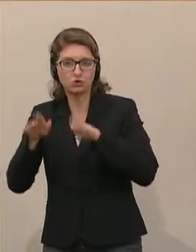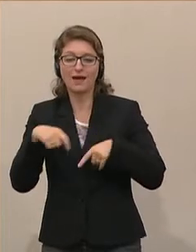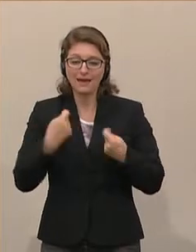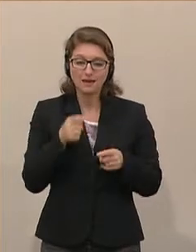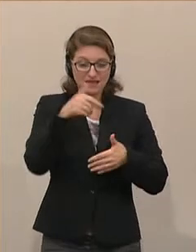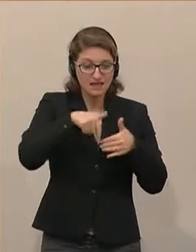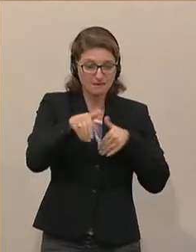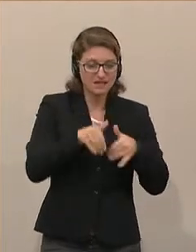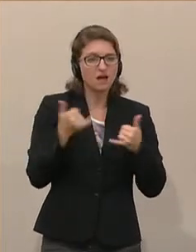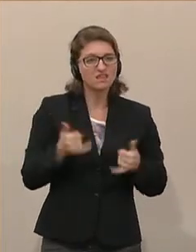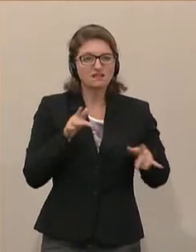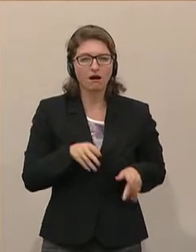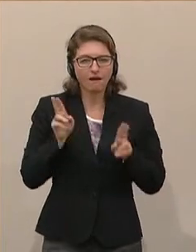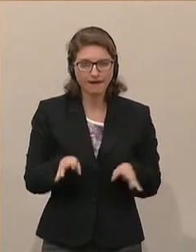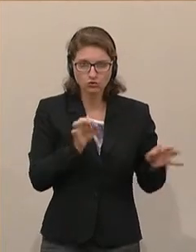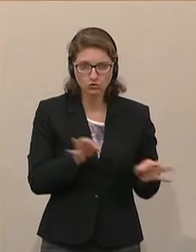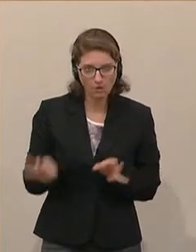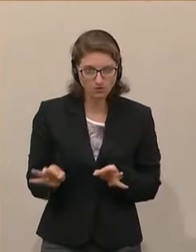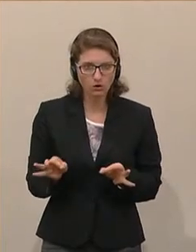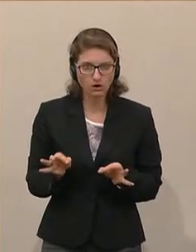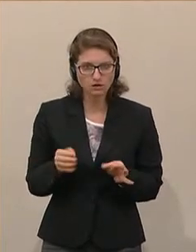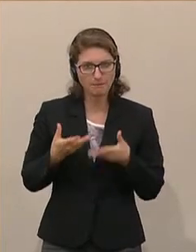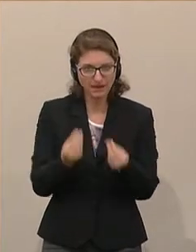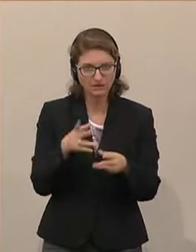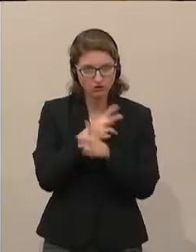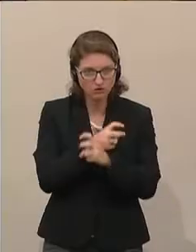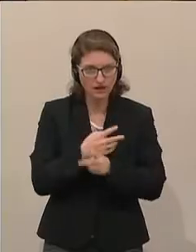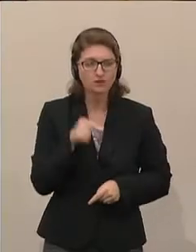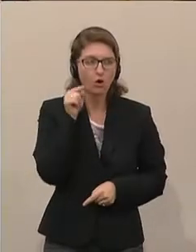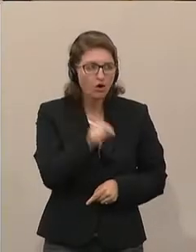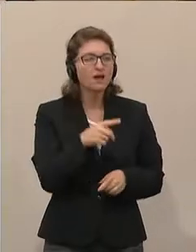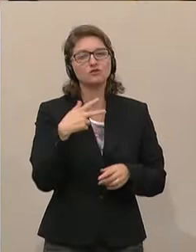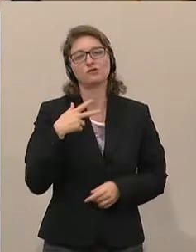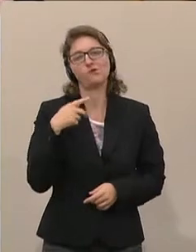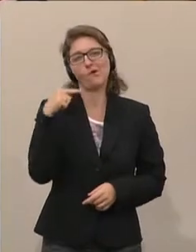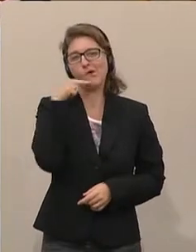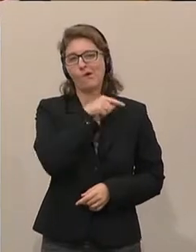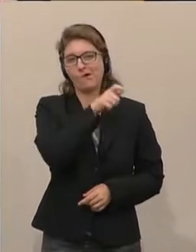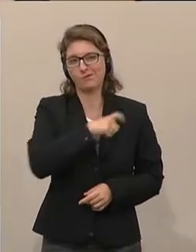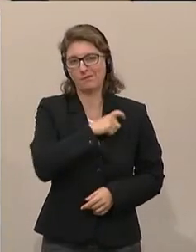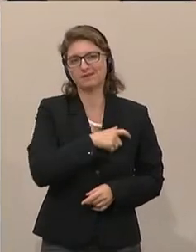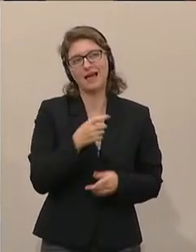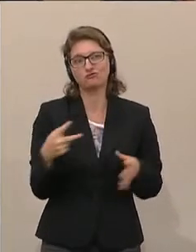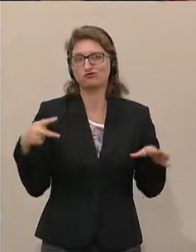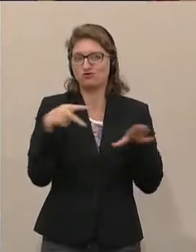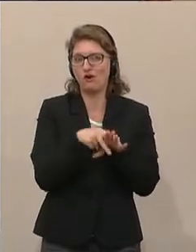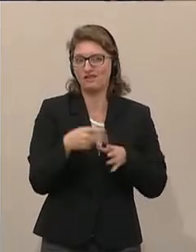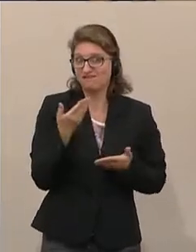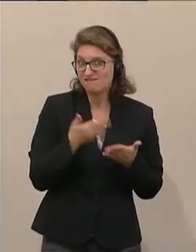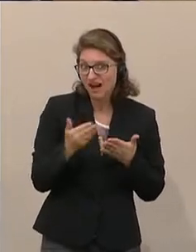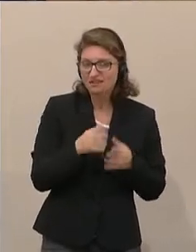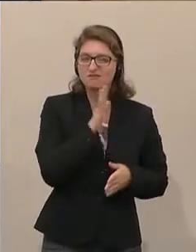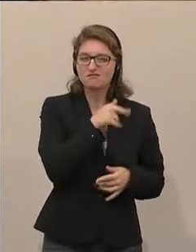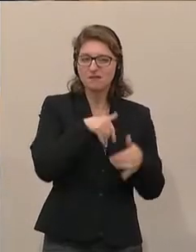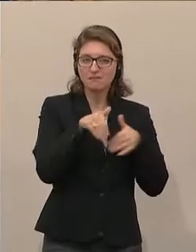Ordnung in diesem Land sorgt. Ein Innenminister, und das stört die Roten ganz besonders, der mit seinem Handeln aufzeigt,